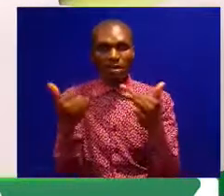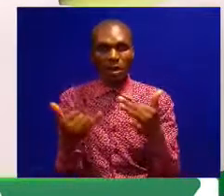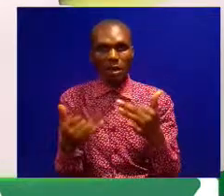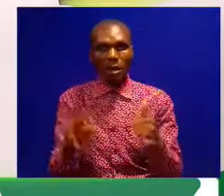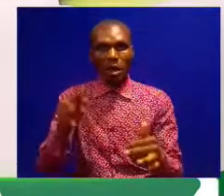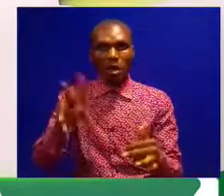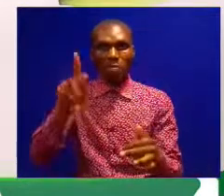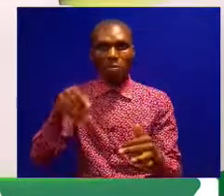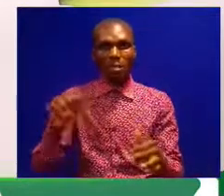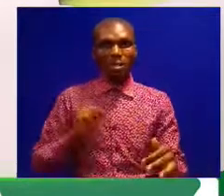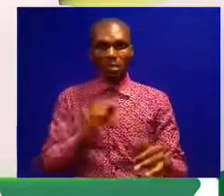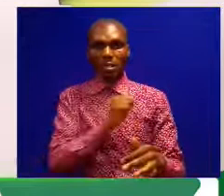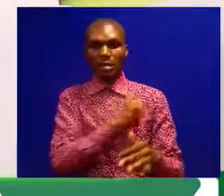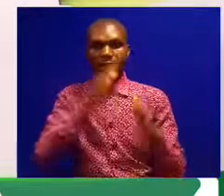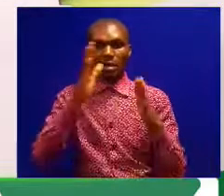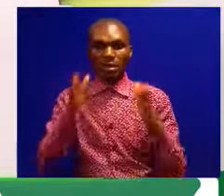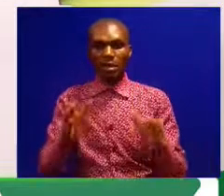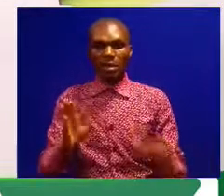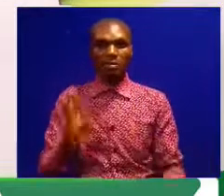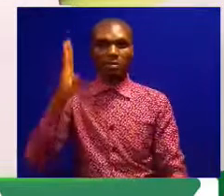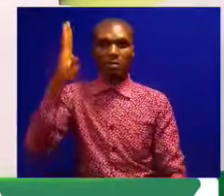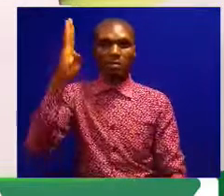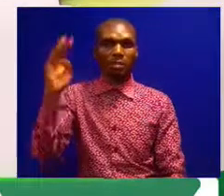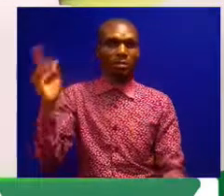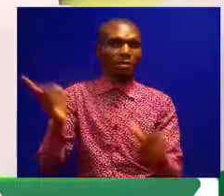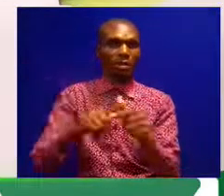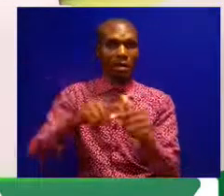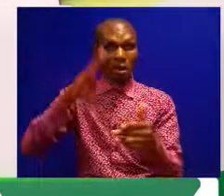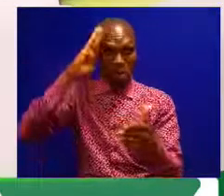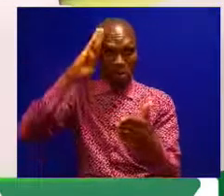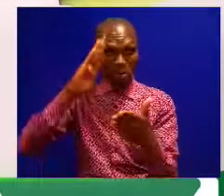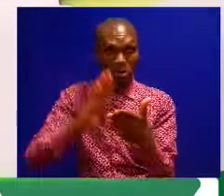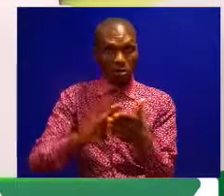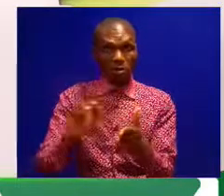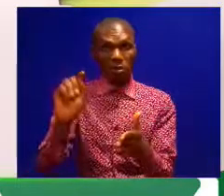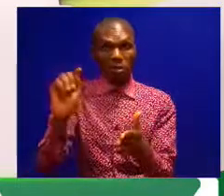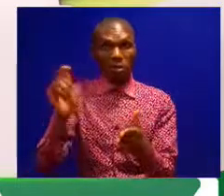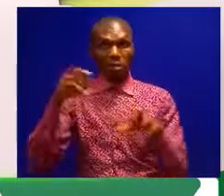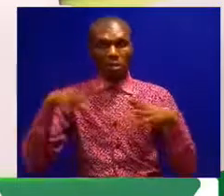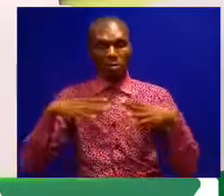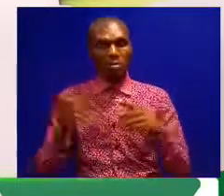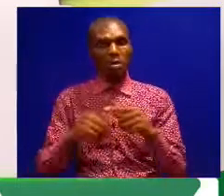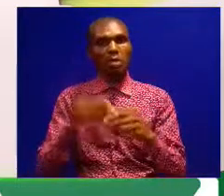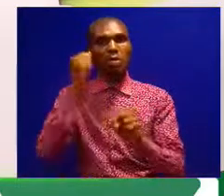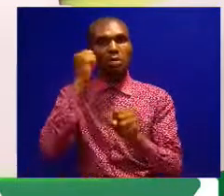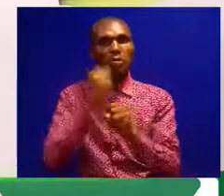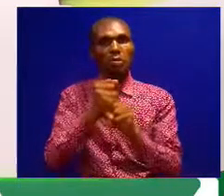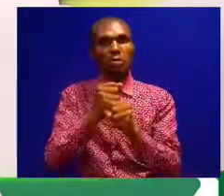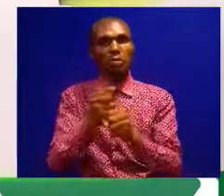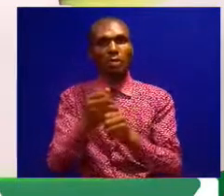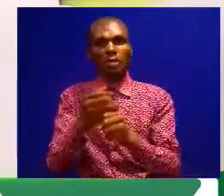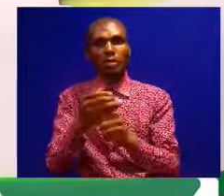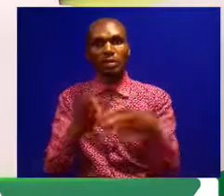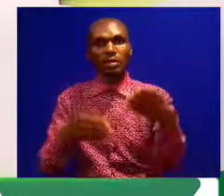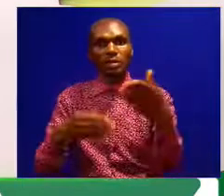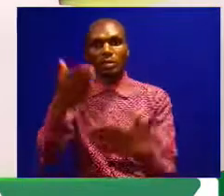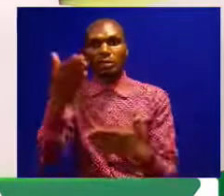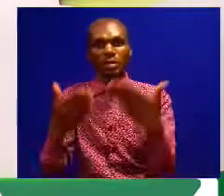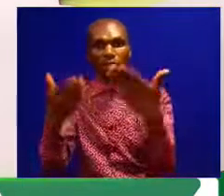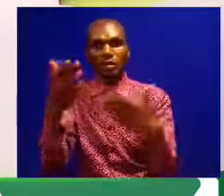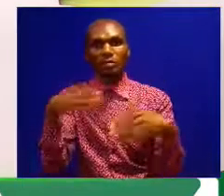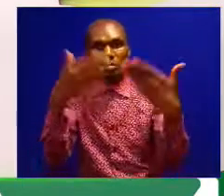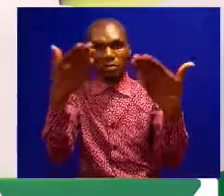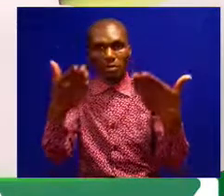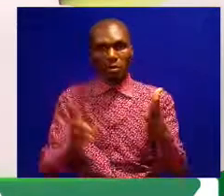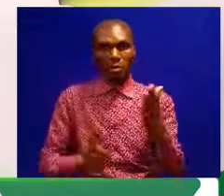abachumbe na baigaba seneta baba bagutianu anu kweye na kwa wana inchi unamba chukwe kirania oimero bedio gusobo koreli abu okoreta